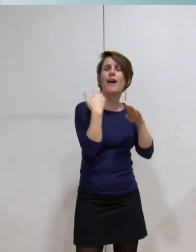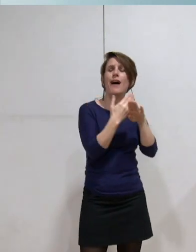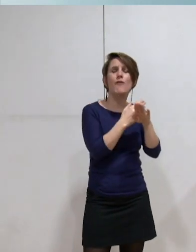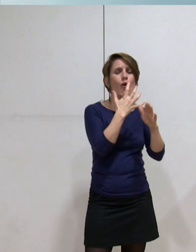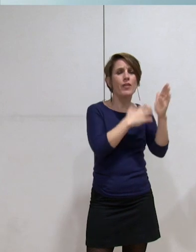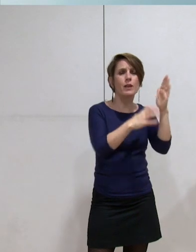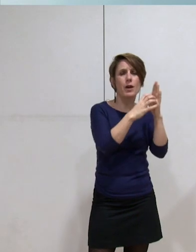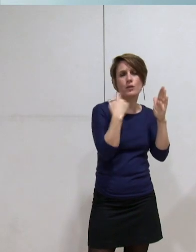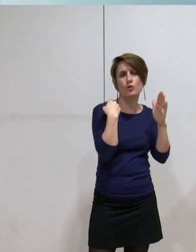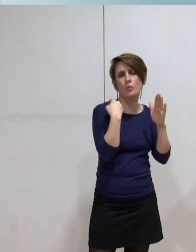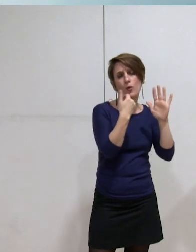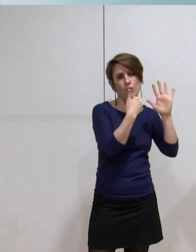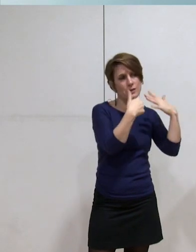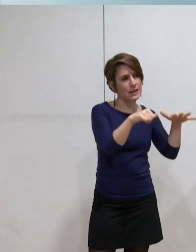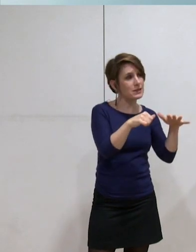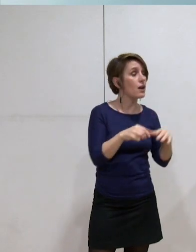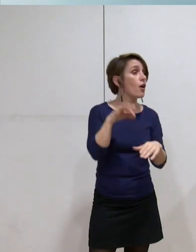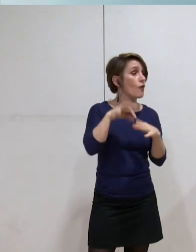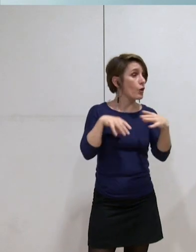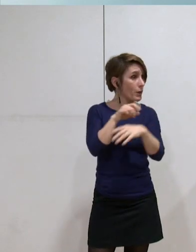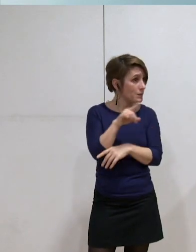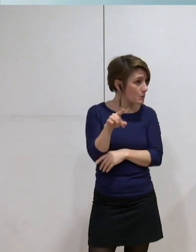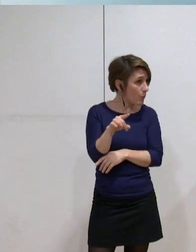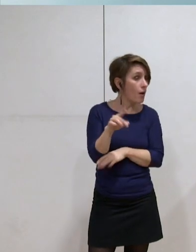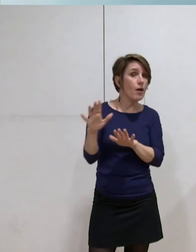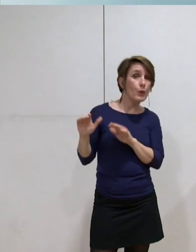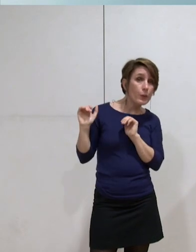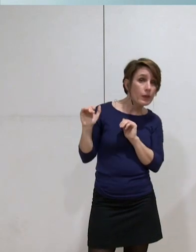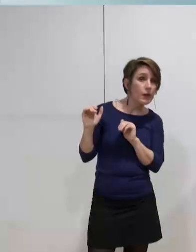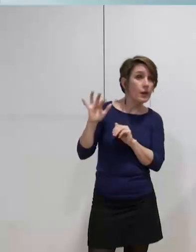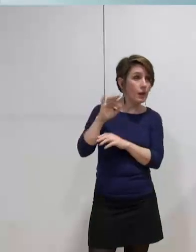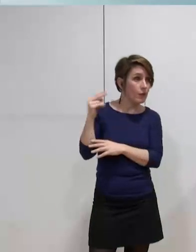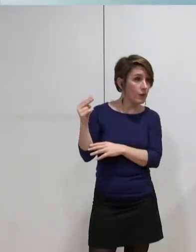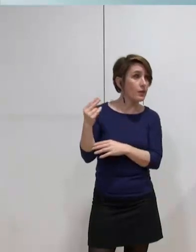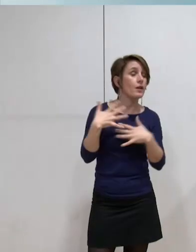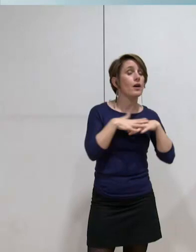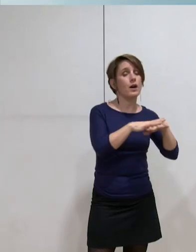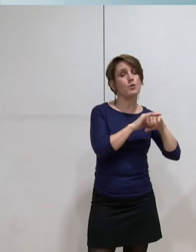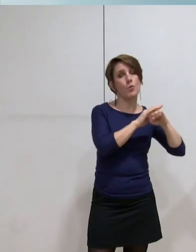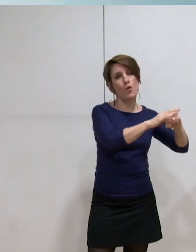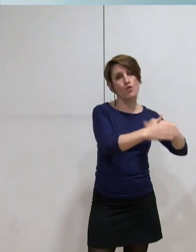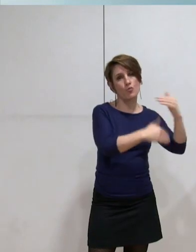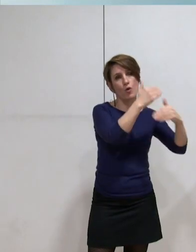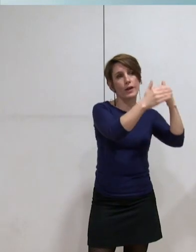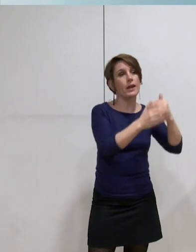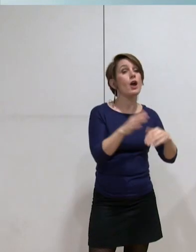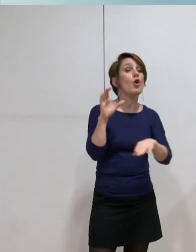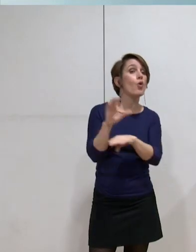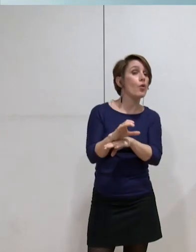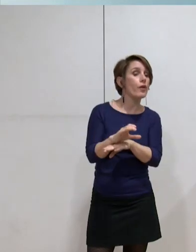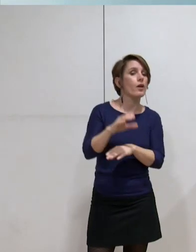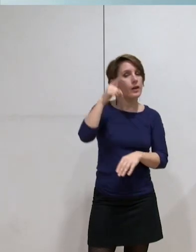plus haut qui ne prend pas part au vote qui s'abstient Front national rassemblement de gauche et de progrès qui vote